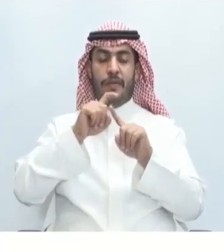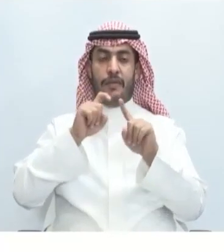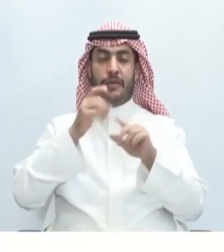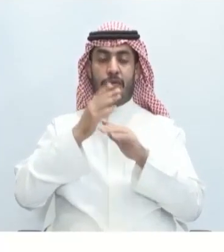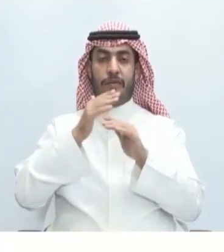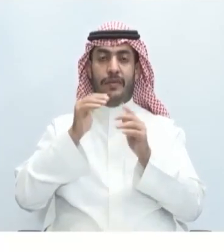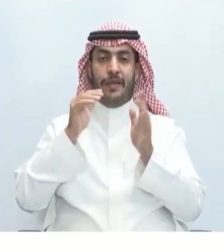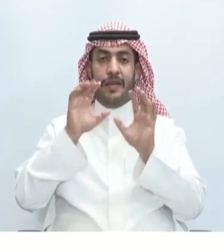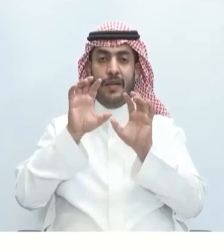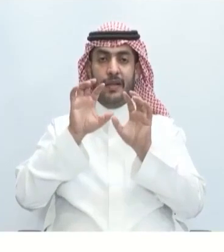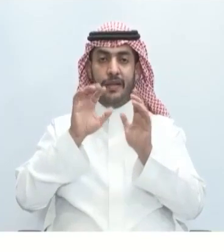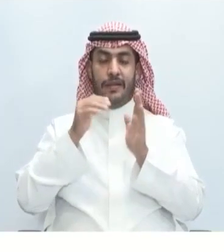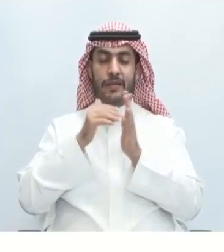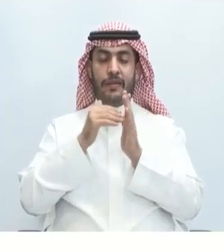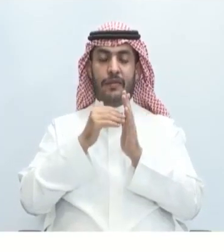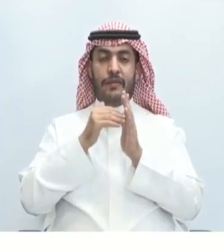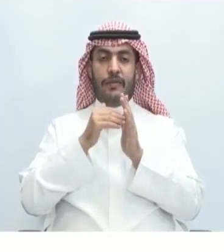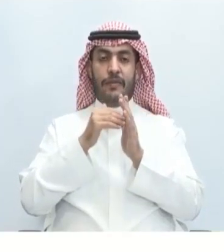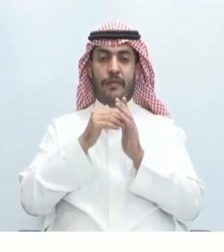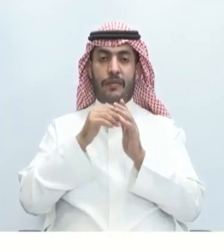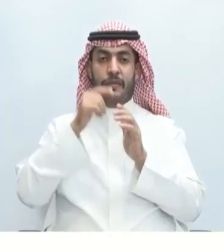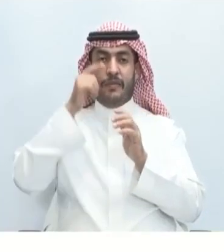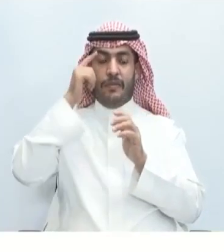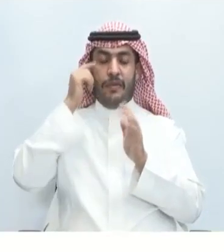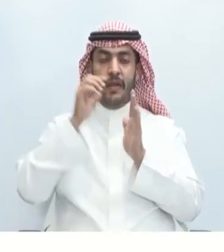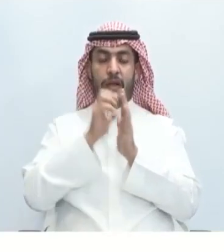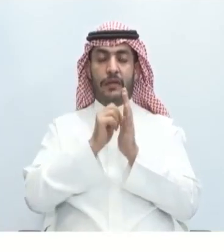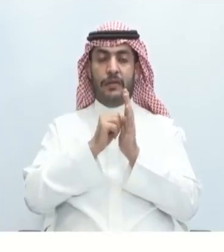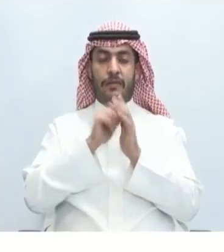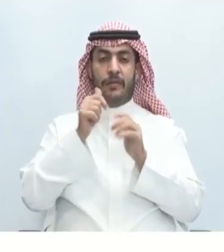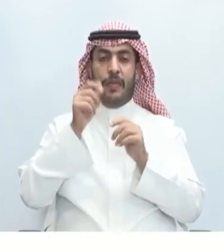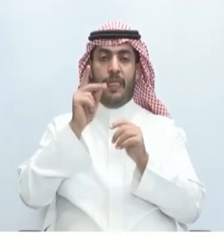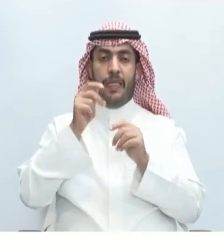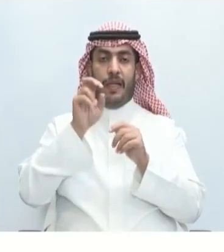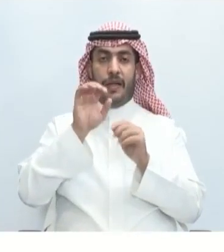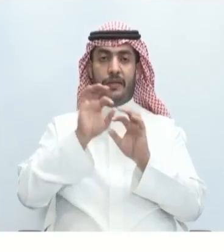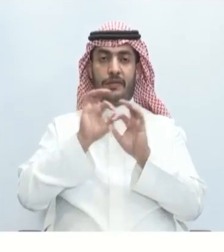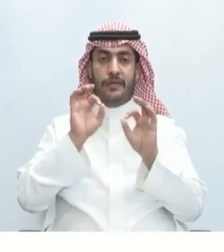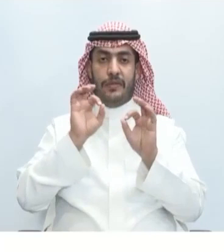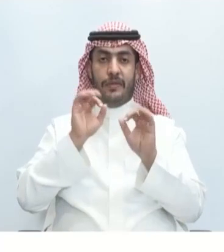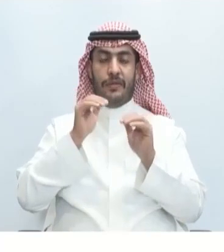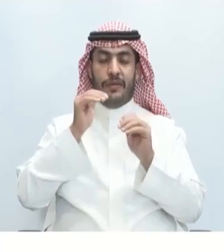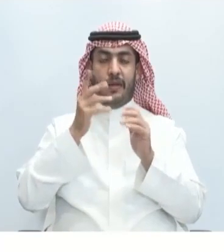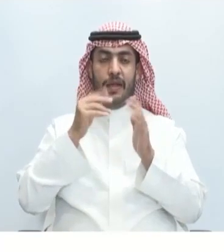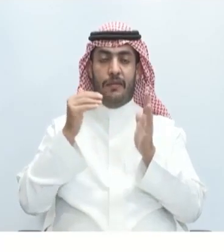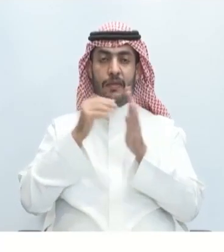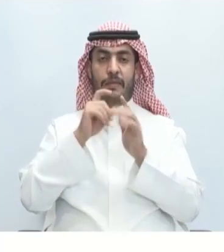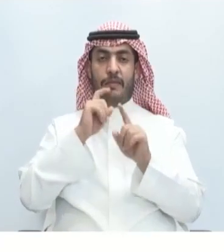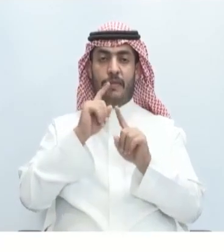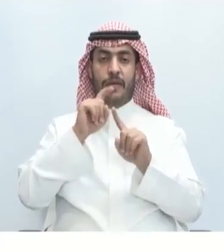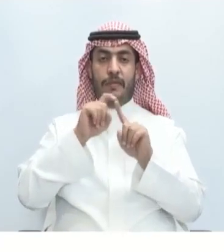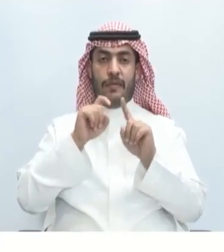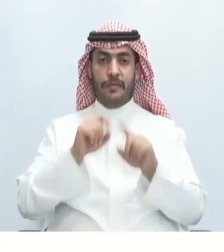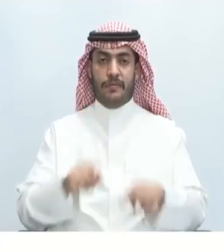لذلك حددنا حينما تغير الحجوزات لابد ان تكون الطاقه الاستيعابيه اقصى رقم هو